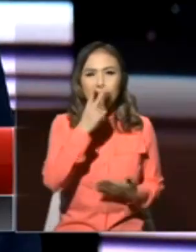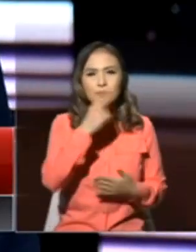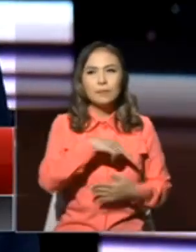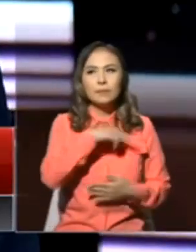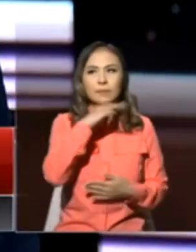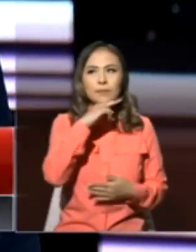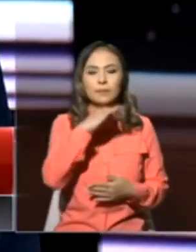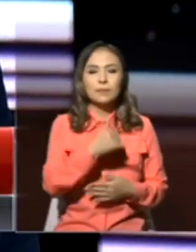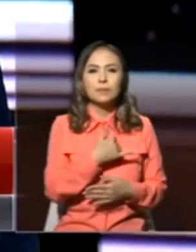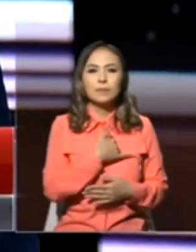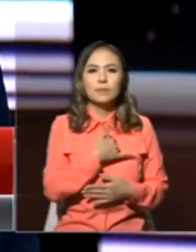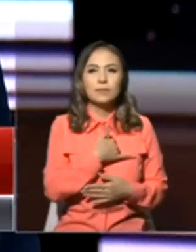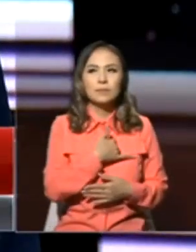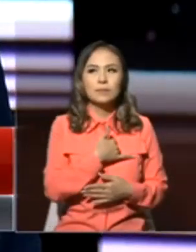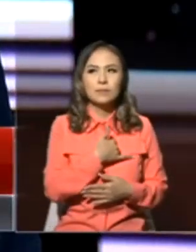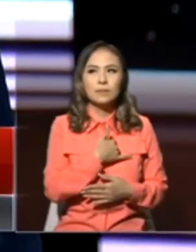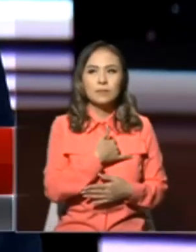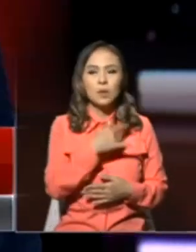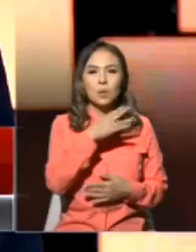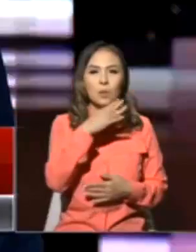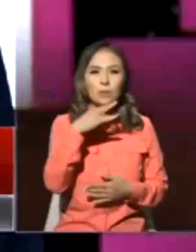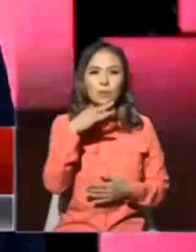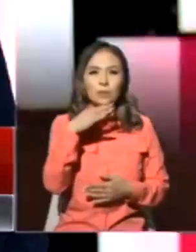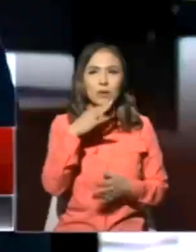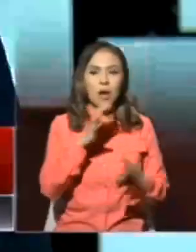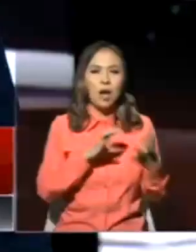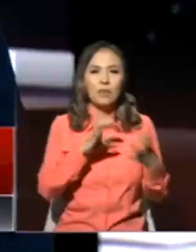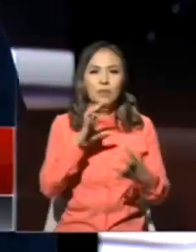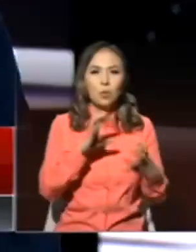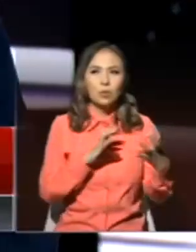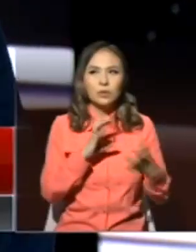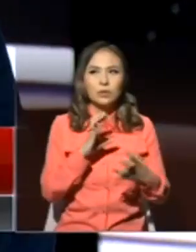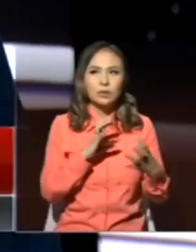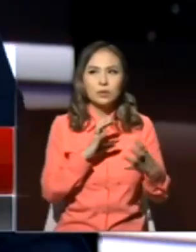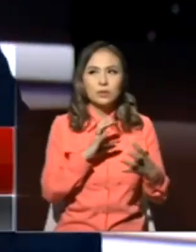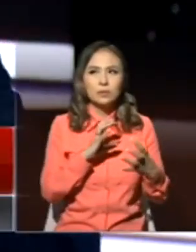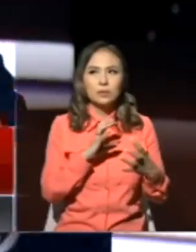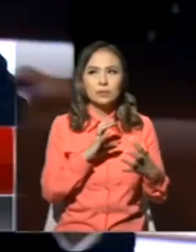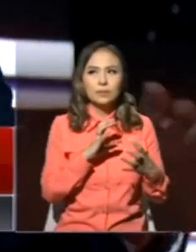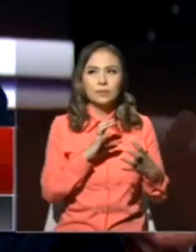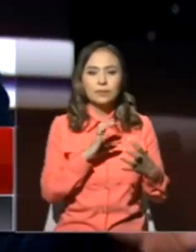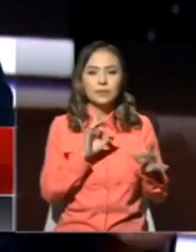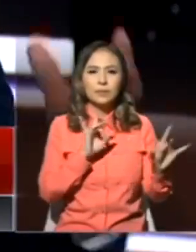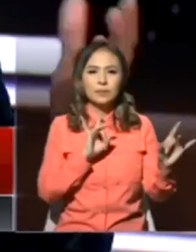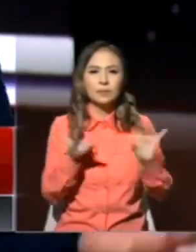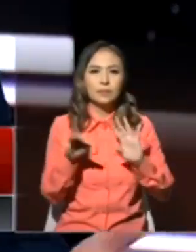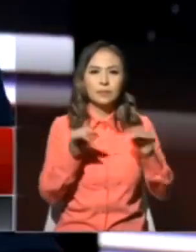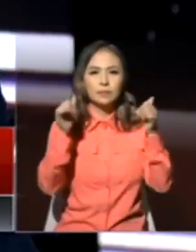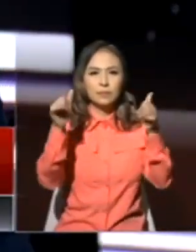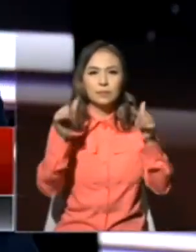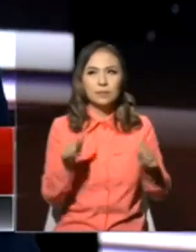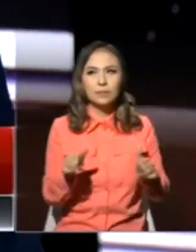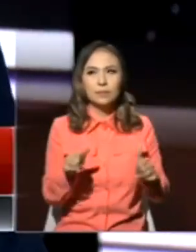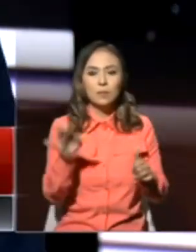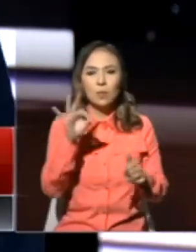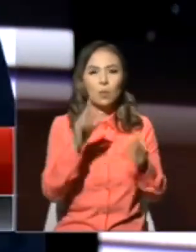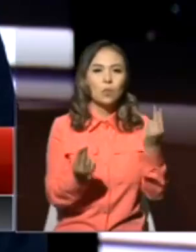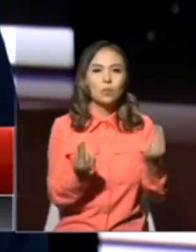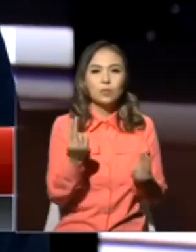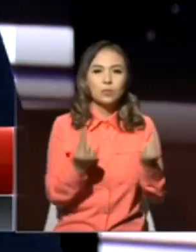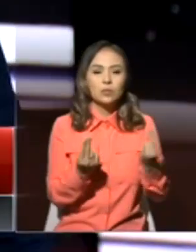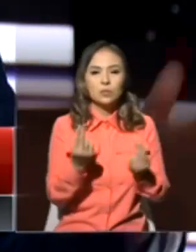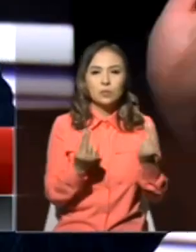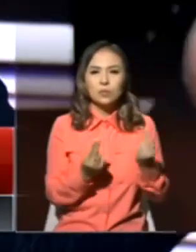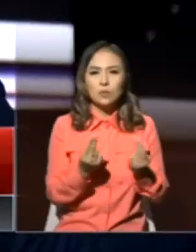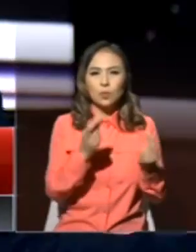байқасаңыздар, біздің көп деген автобуста мысалға қазір сыртында да неше түрлі жарнамалар бар. Осы букмекерлік конторалары